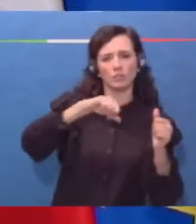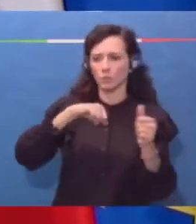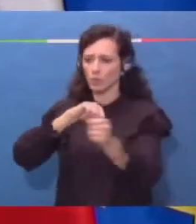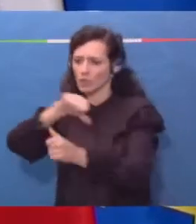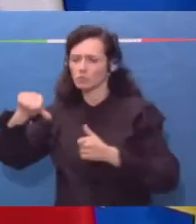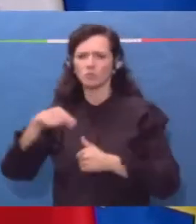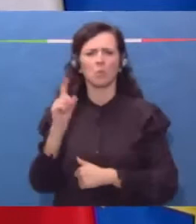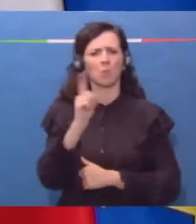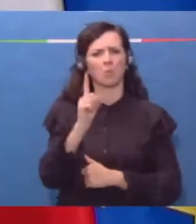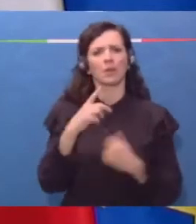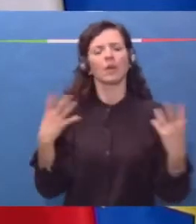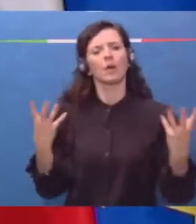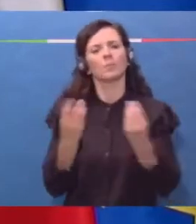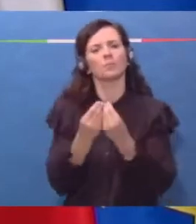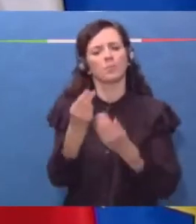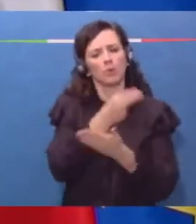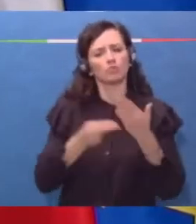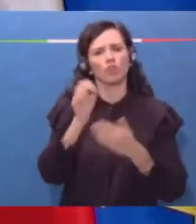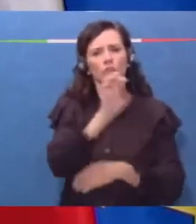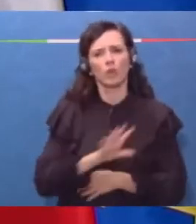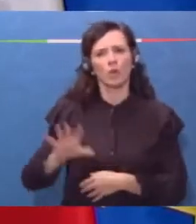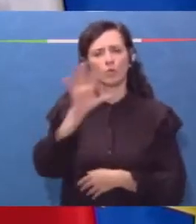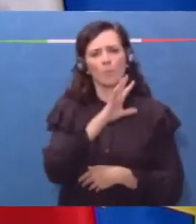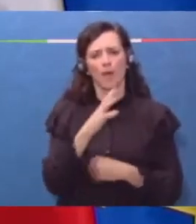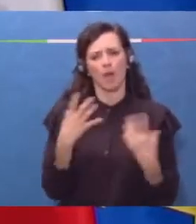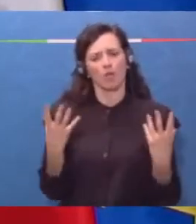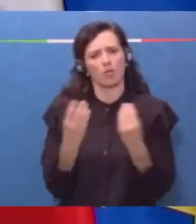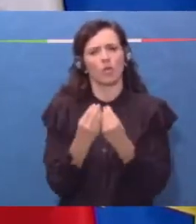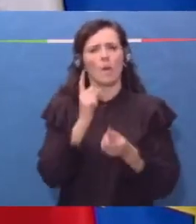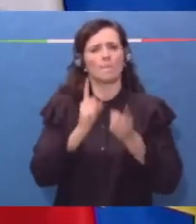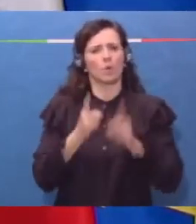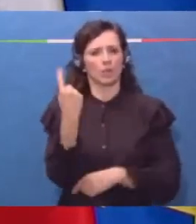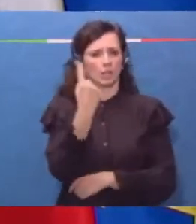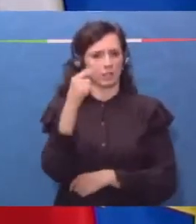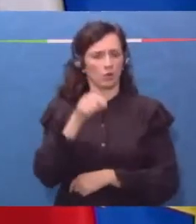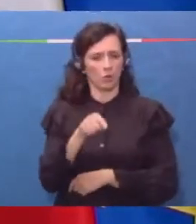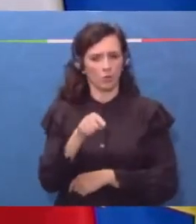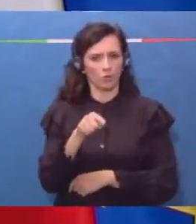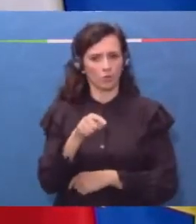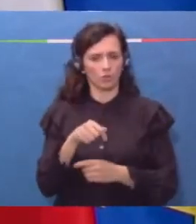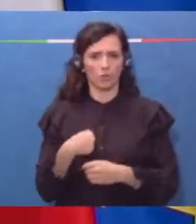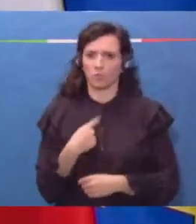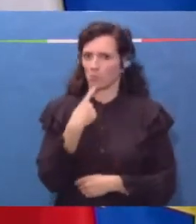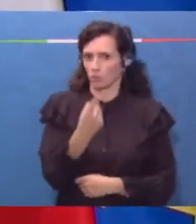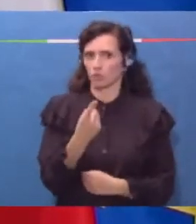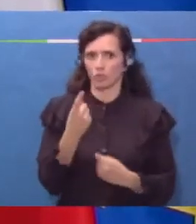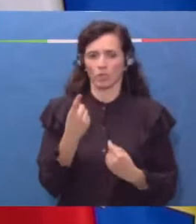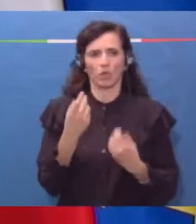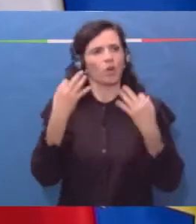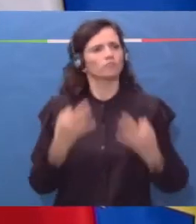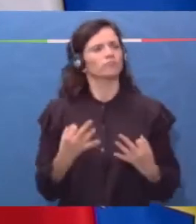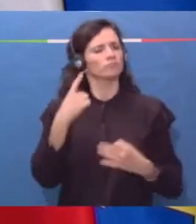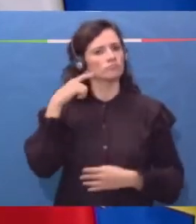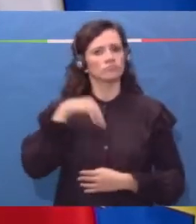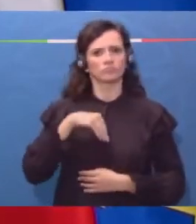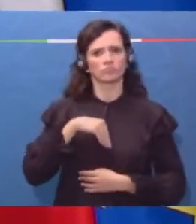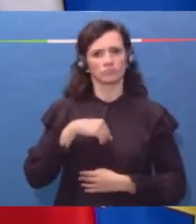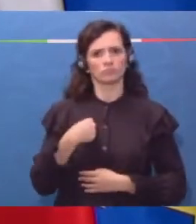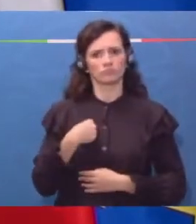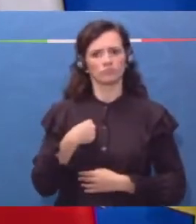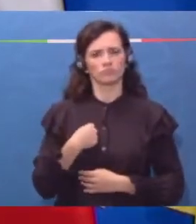progetto politico non egemonico e lo dico con molta forza e convinzione, è proprio